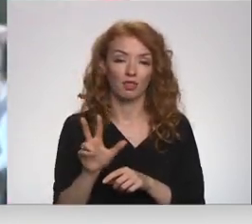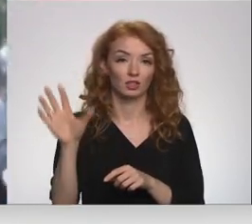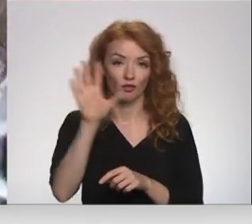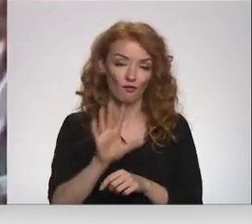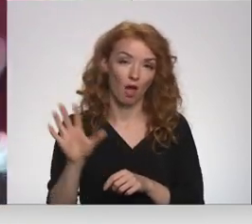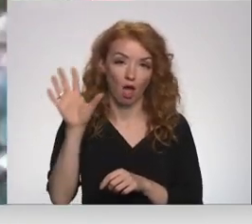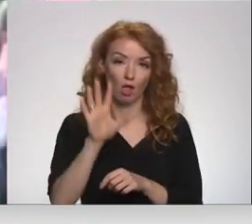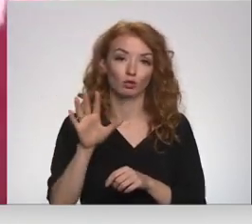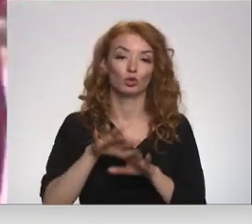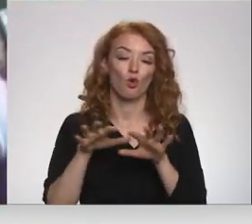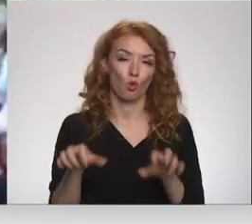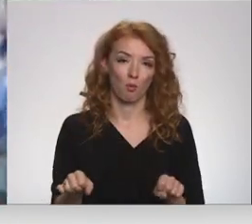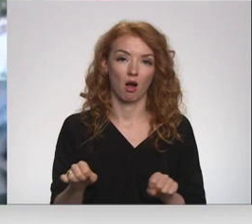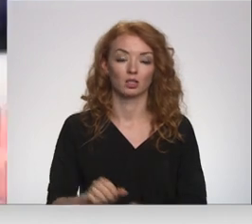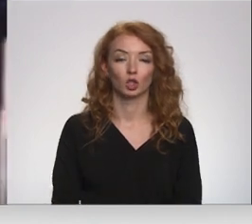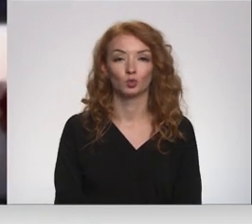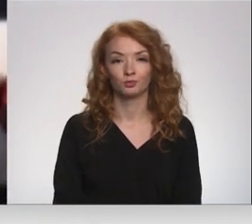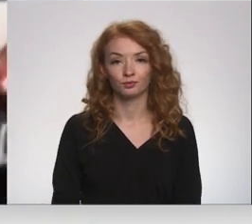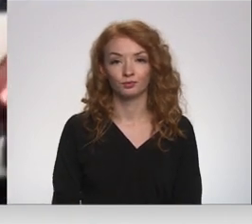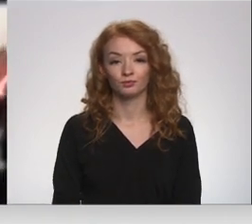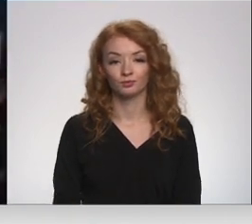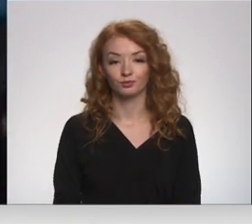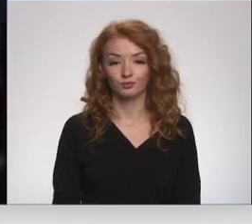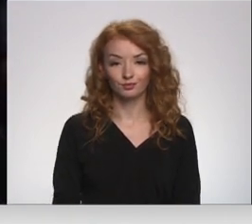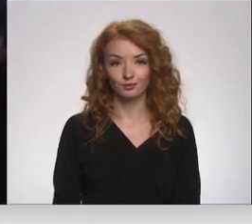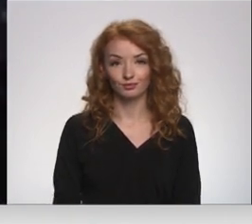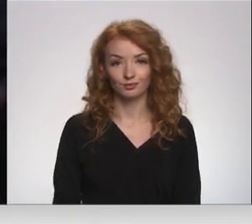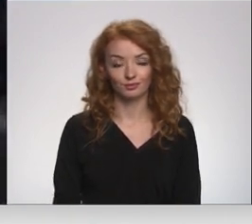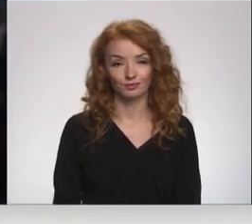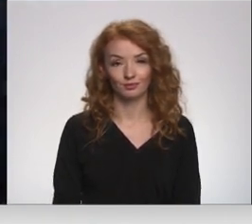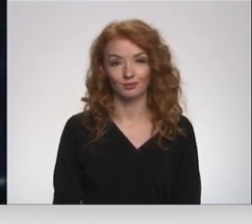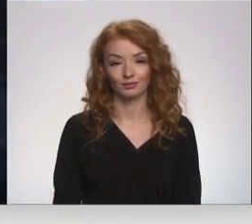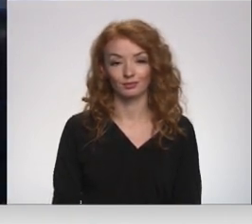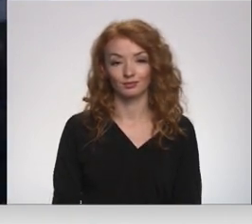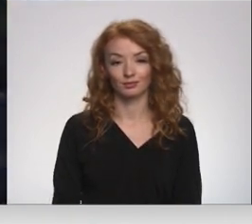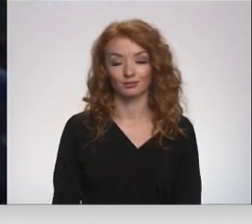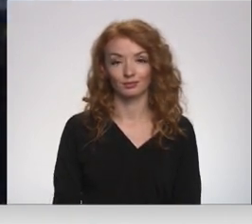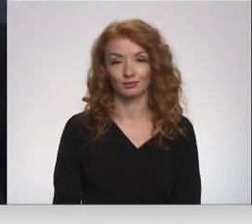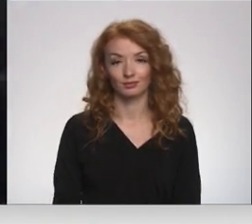Latvijas un Lietuvas – okupācijas. Elīna Lapiņa, Mareks Ēķis, Vidzemes televīzija.